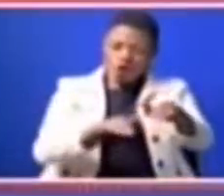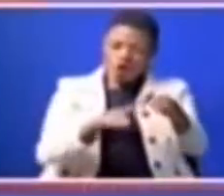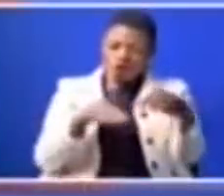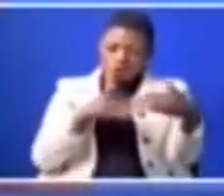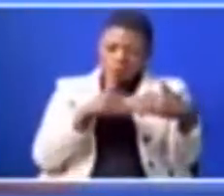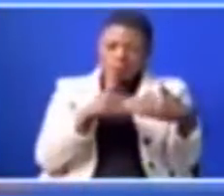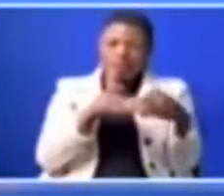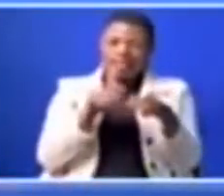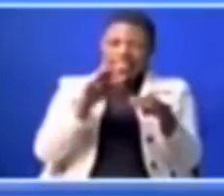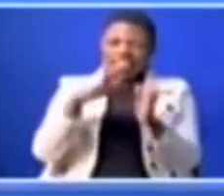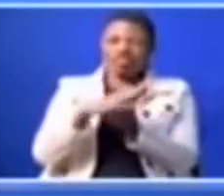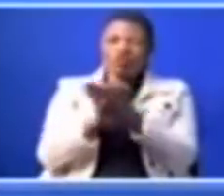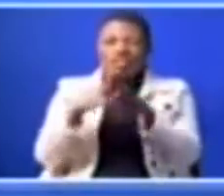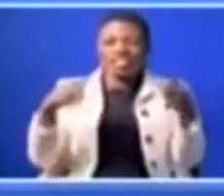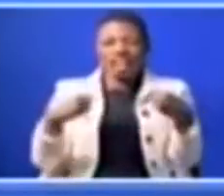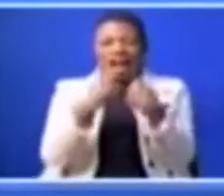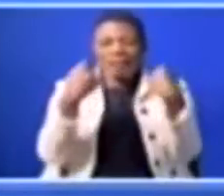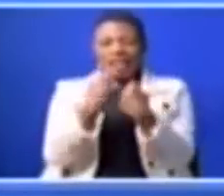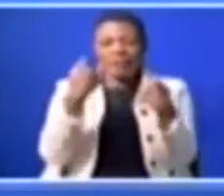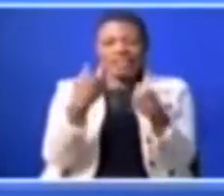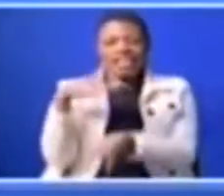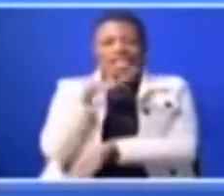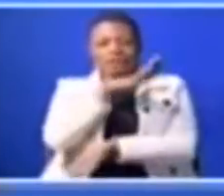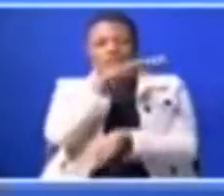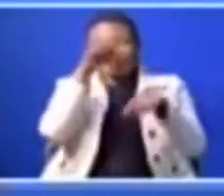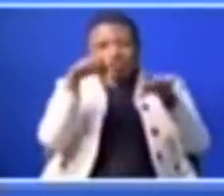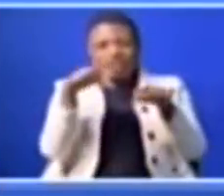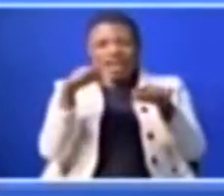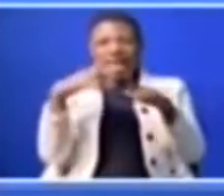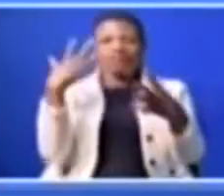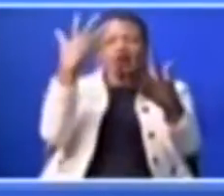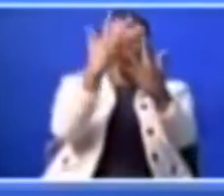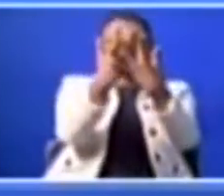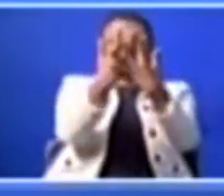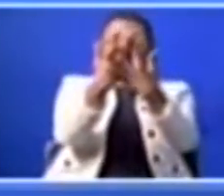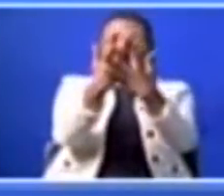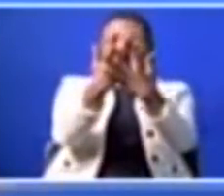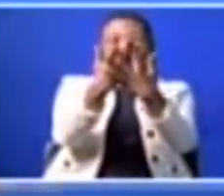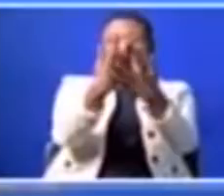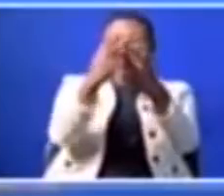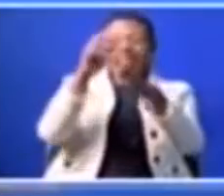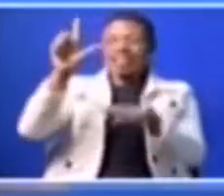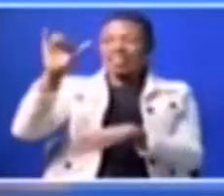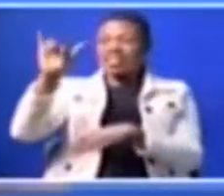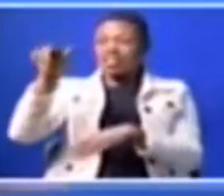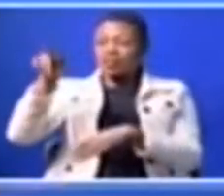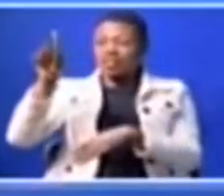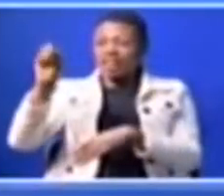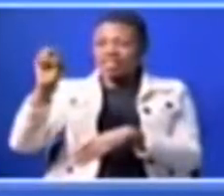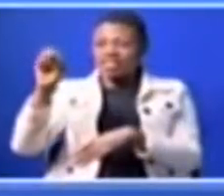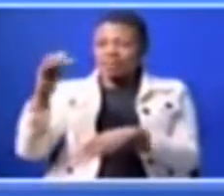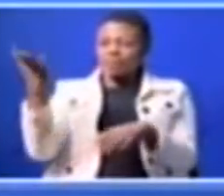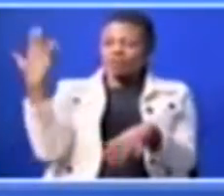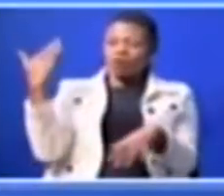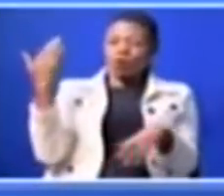swala hili ambalo limechipuka jioni hii kuambatana na kukamatwa na kwa Cleophas Malala, Libinas Odwor, aliyekuwa waziri